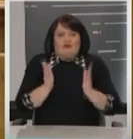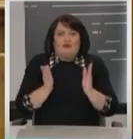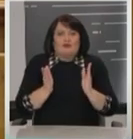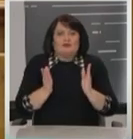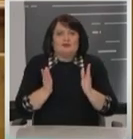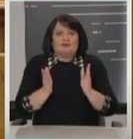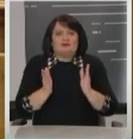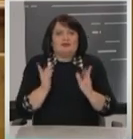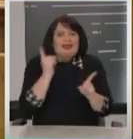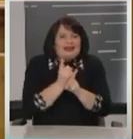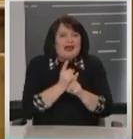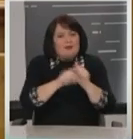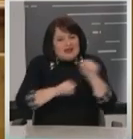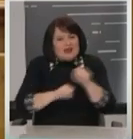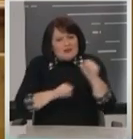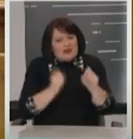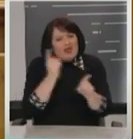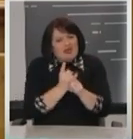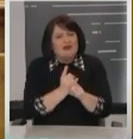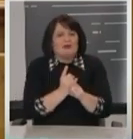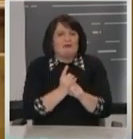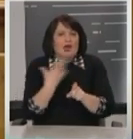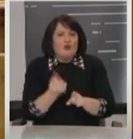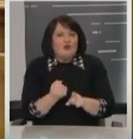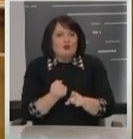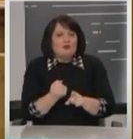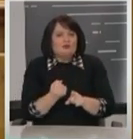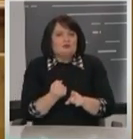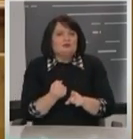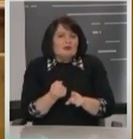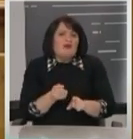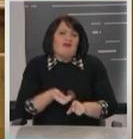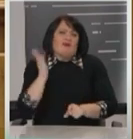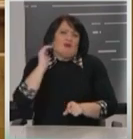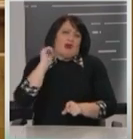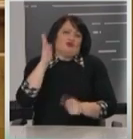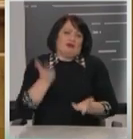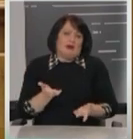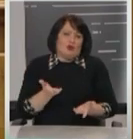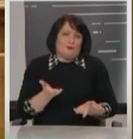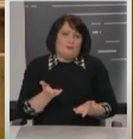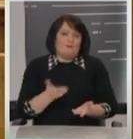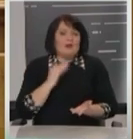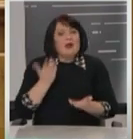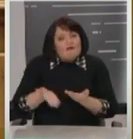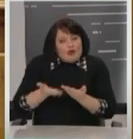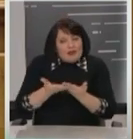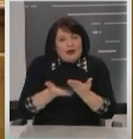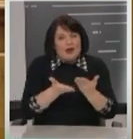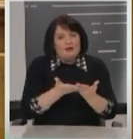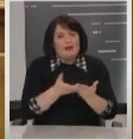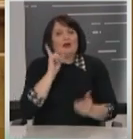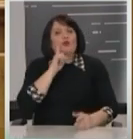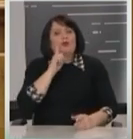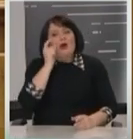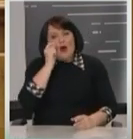ψηλά εξειδικευμένοι και πτυχιούχοι στο εξωτερικό. Είναι όμως γεγονός ότι η όποια ενίσχυση προς τους νέους και τις νέες